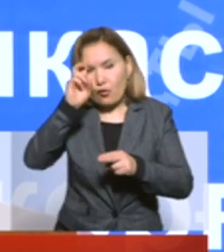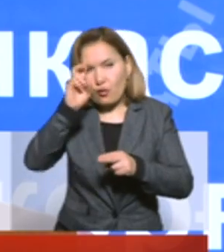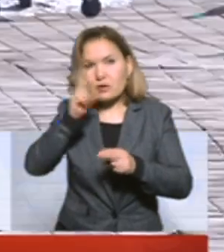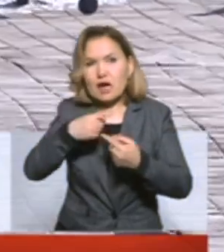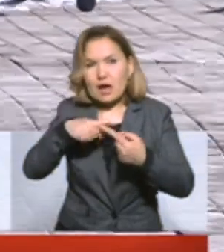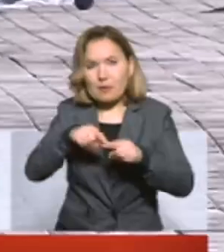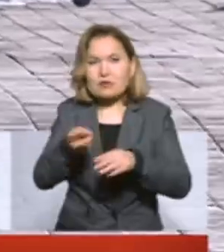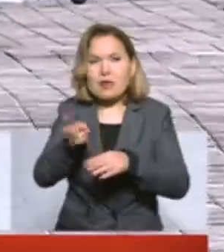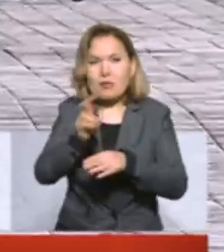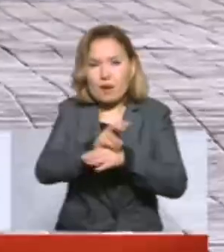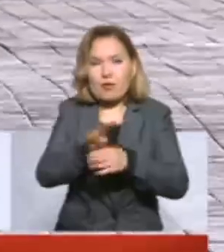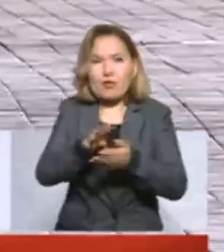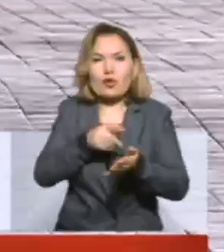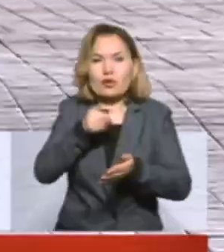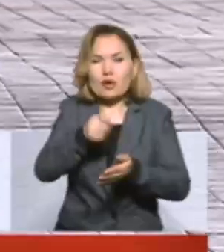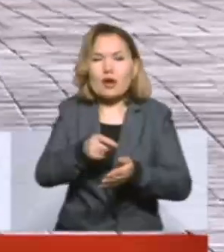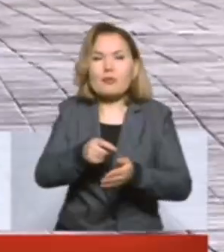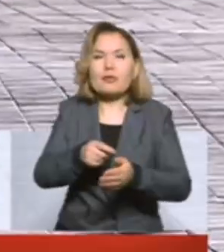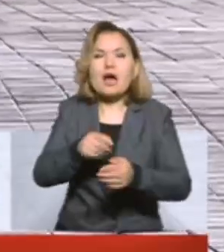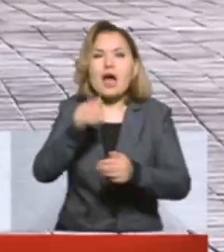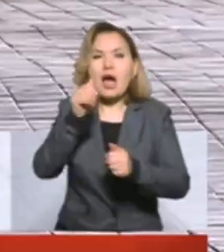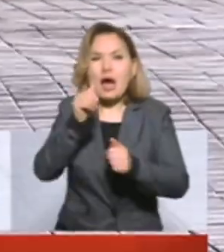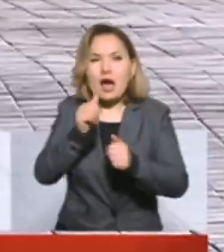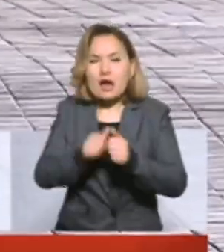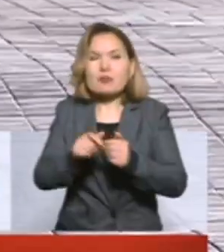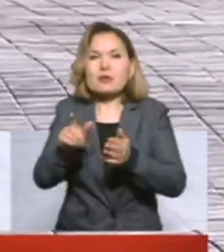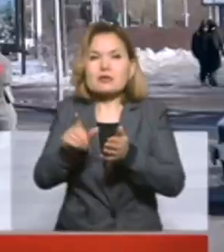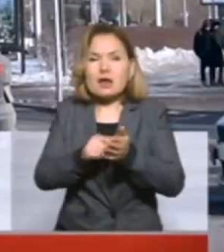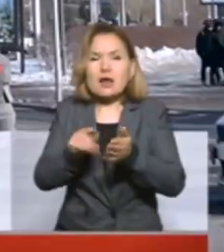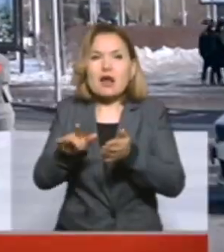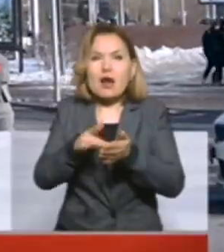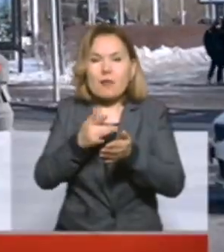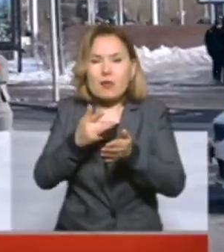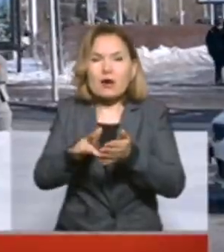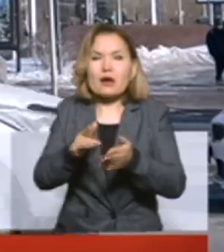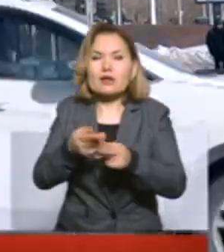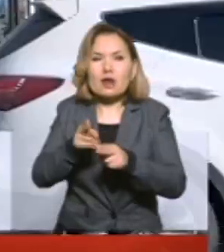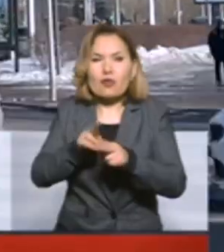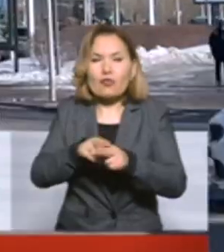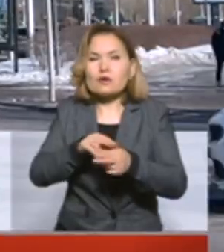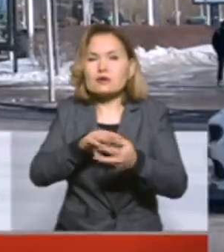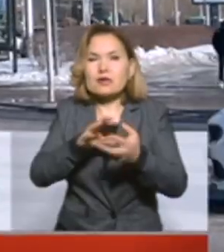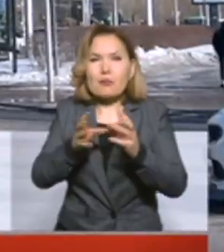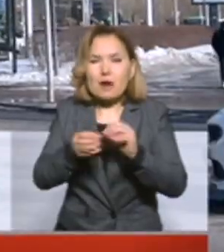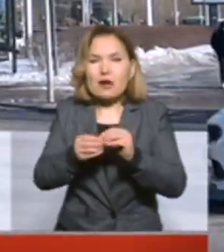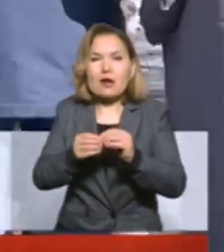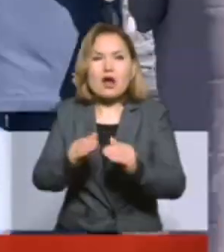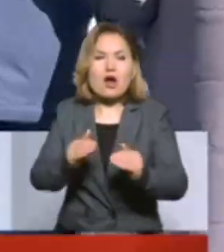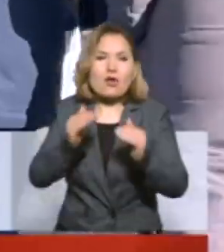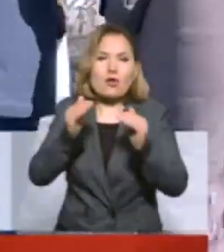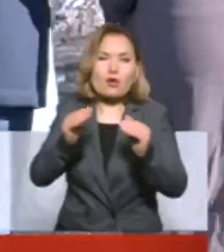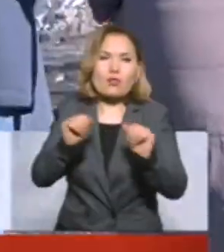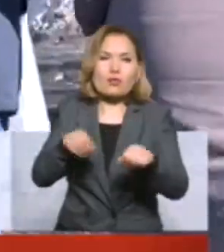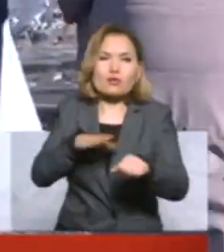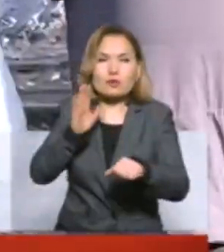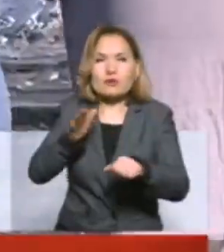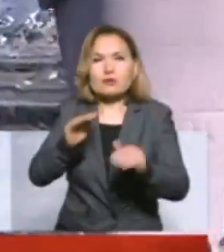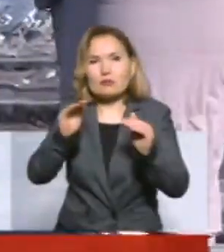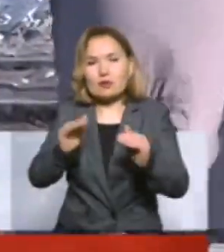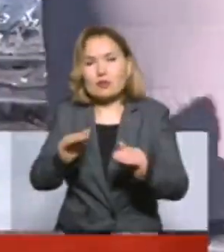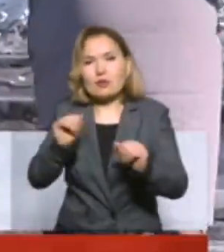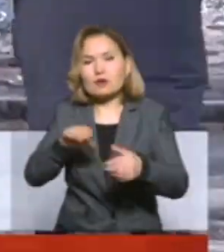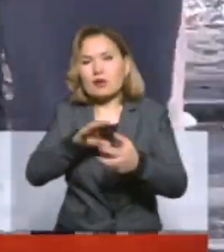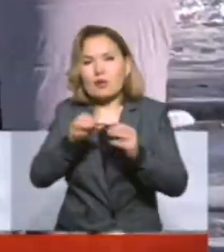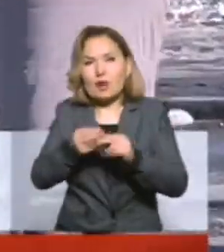жерде. Бірақ бұл кез келген зейнетақыны қайта есептеп көбейтуге болады деген сөз емес. Ол зейнетке шығарда тапсырылатын құжаттардың